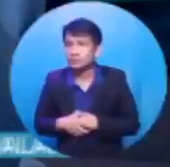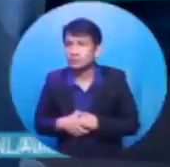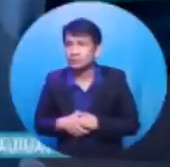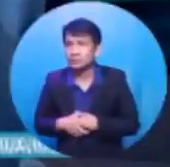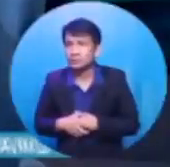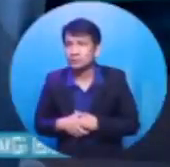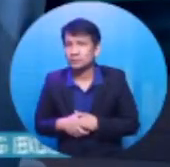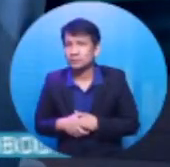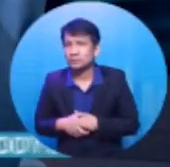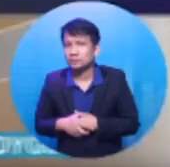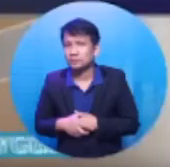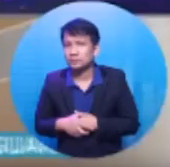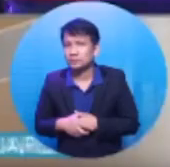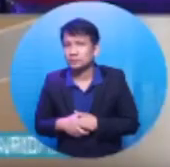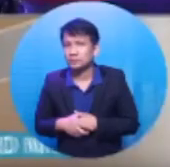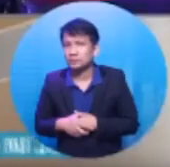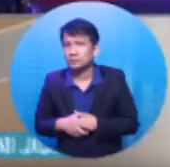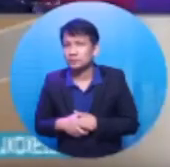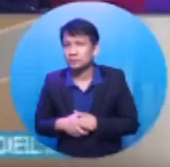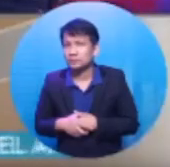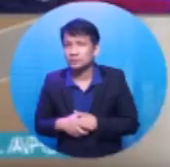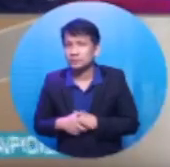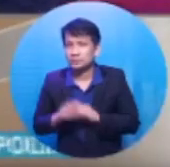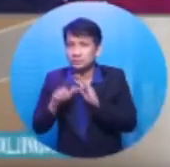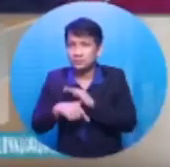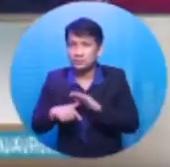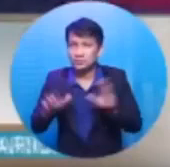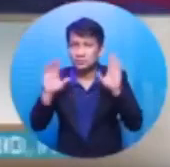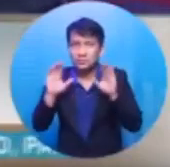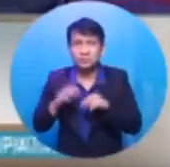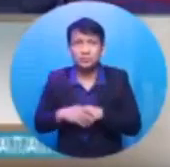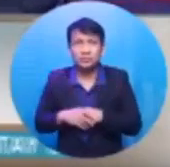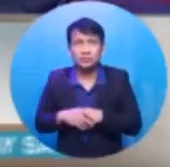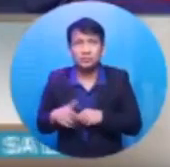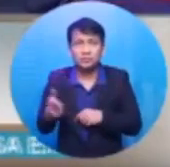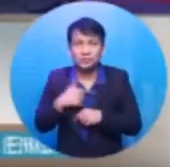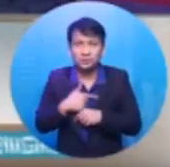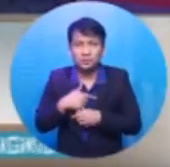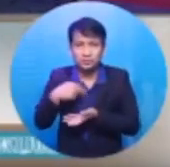Carol. Yes po, Idol. Okay, mamaya singilin mo sila dahil ikaw